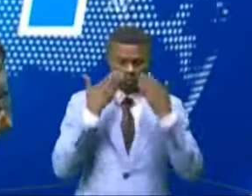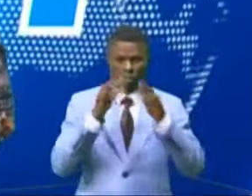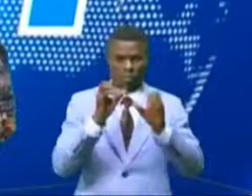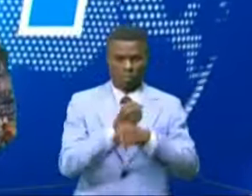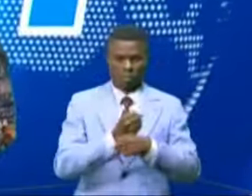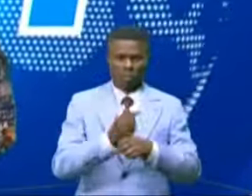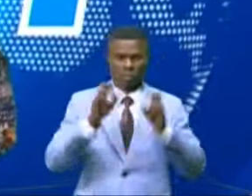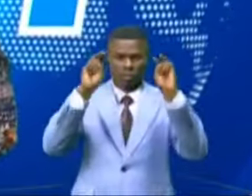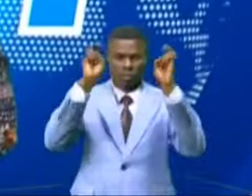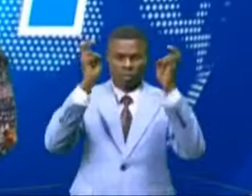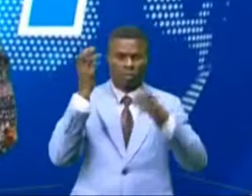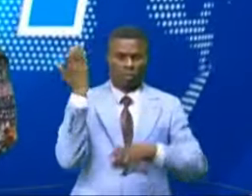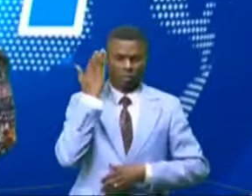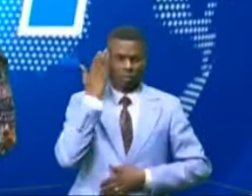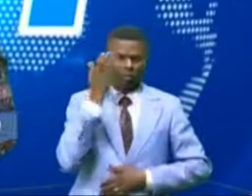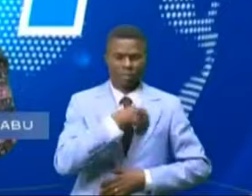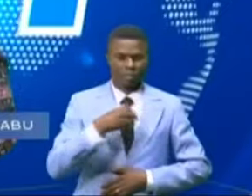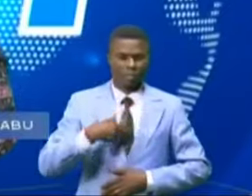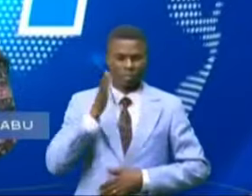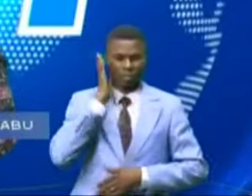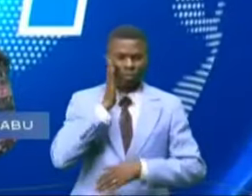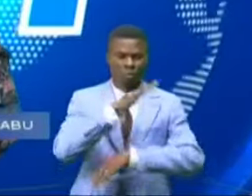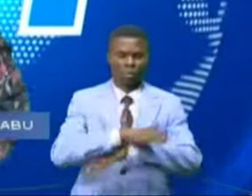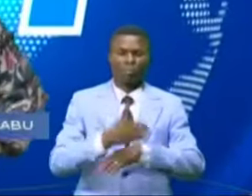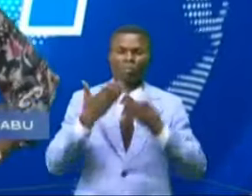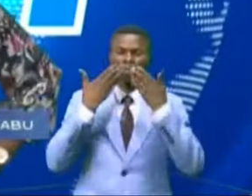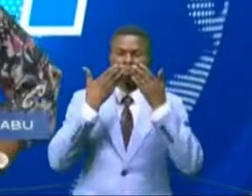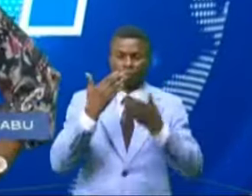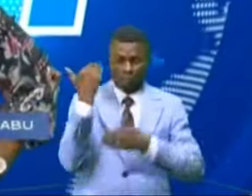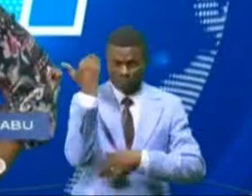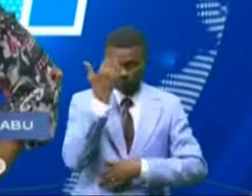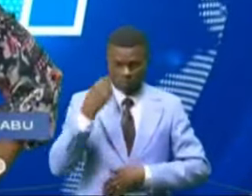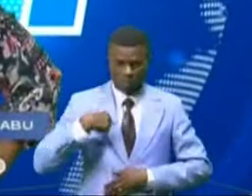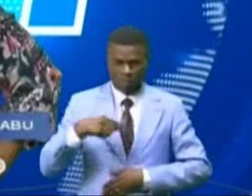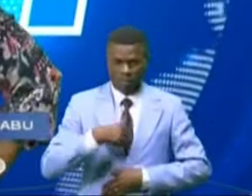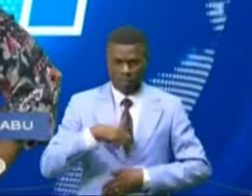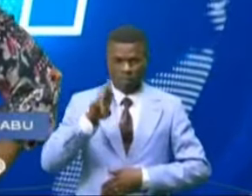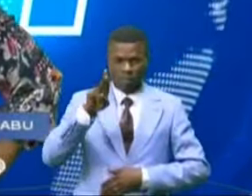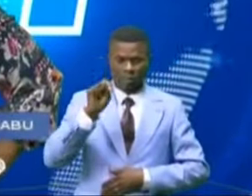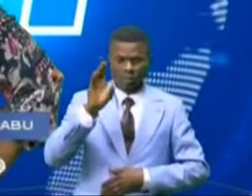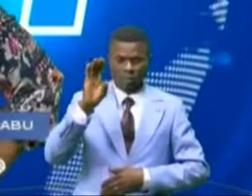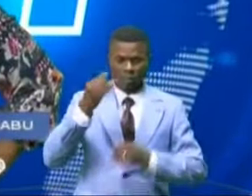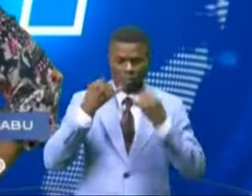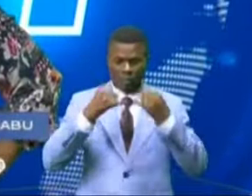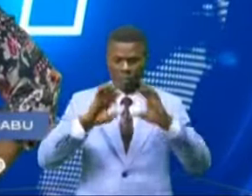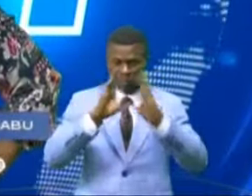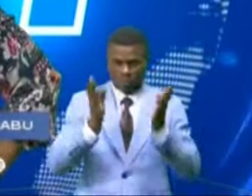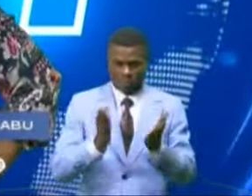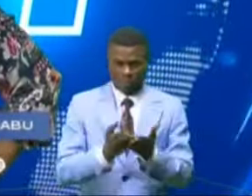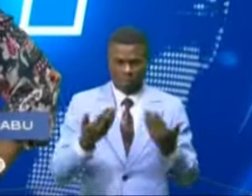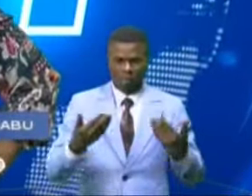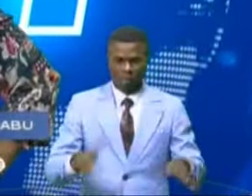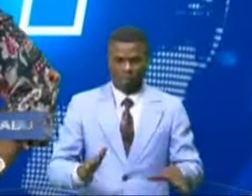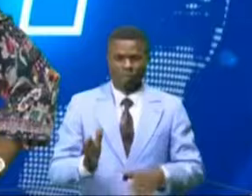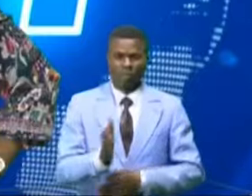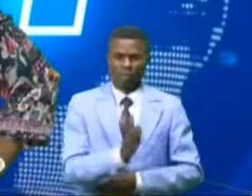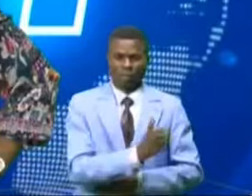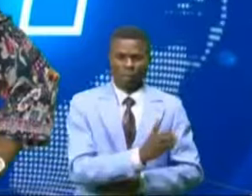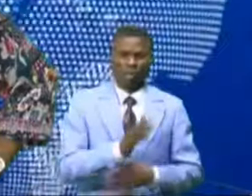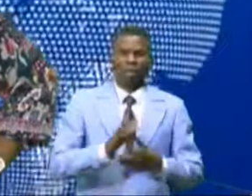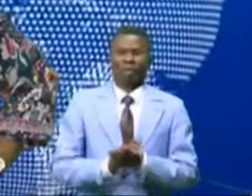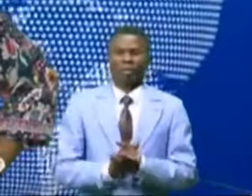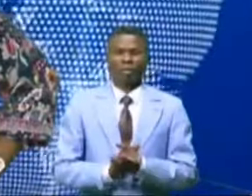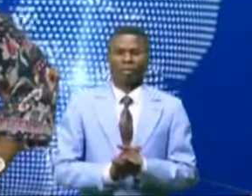tout pour les titres. Madame, Monsieur, bonsoir et merci de nous choisir pour vous informer. Sans détour, passons aux détails.